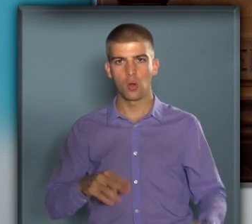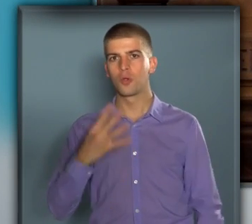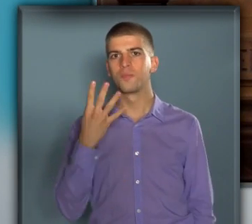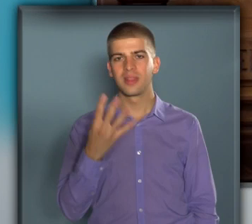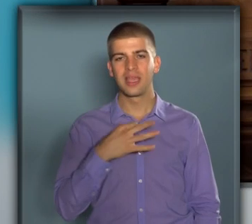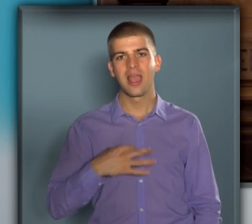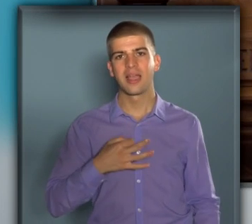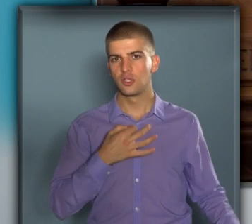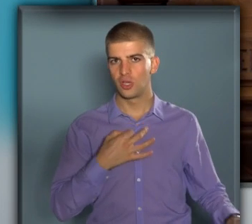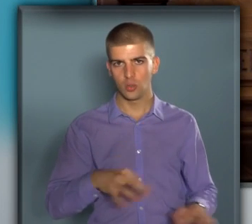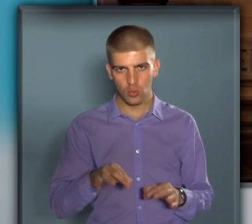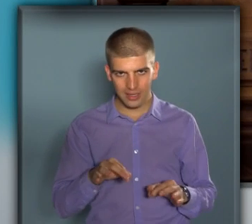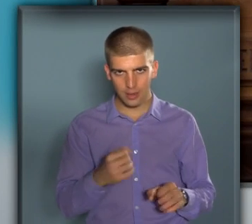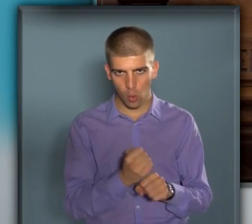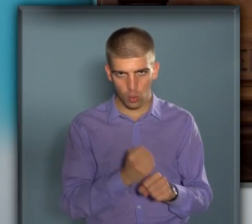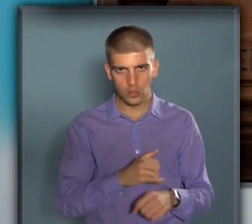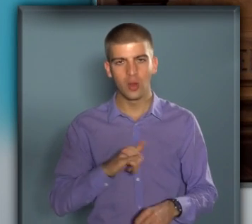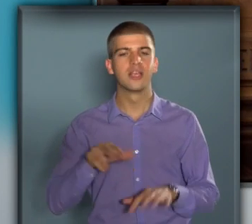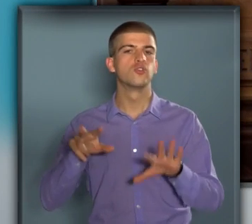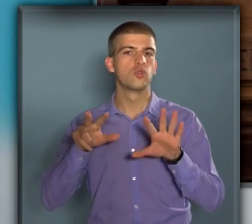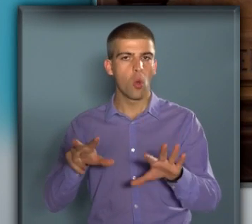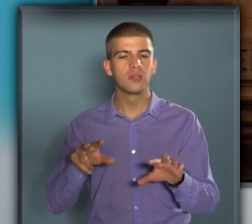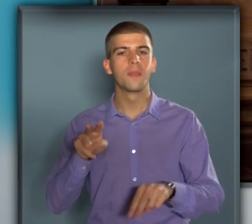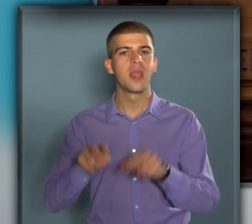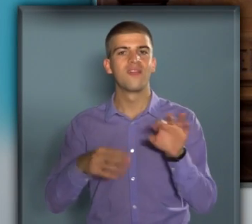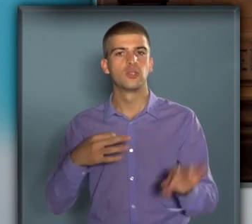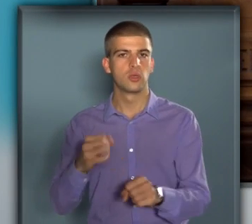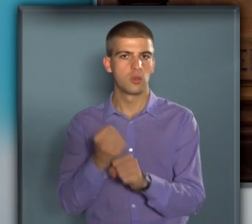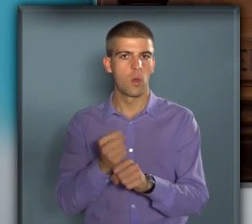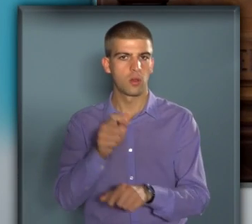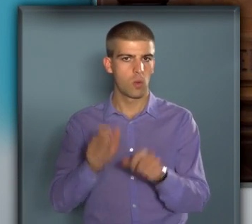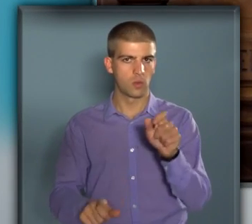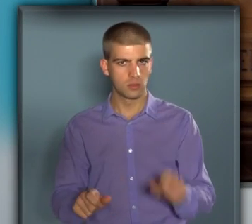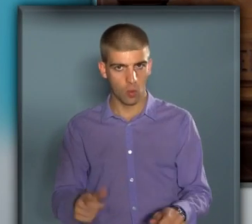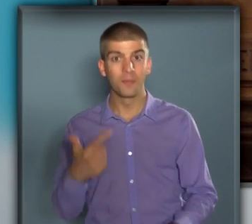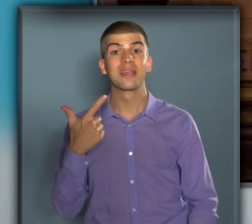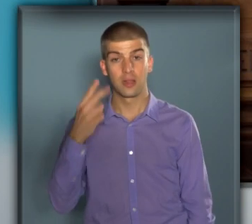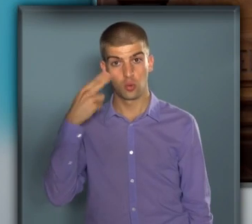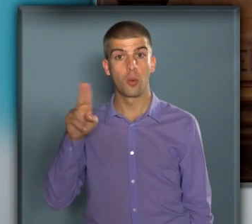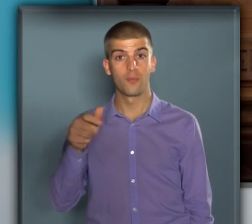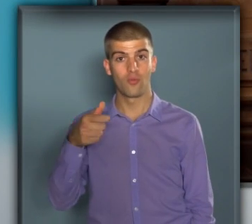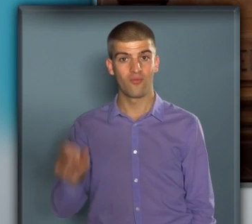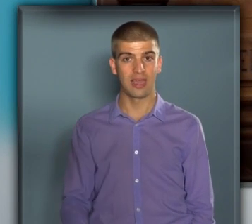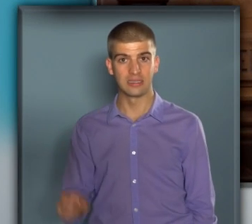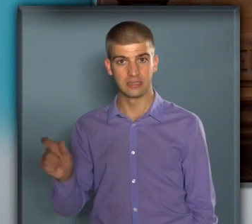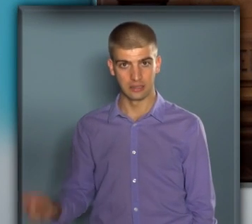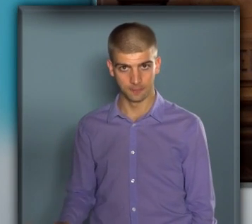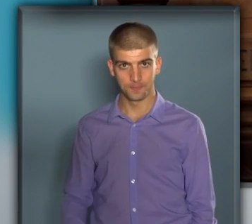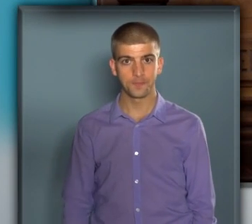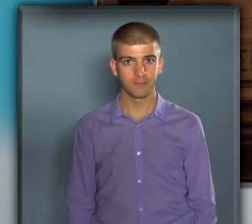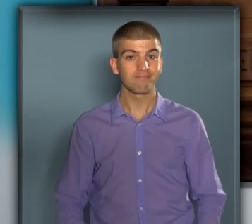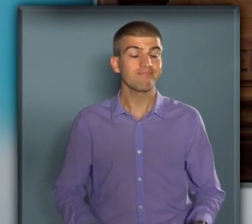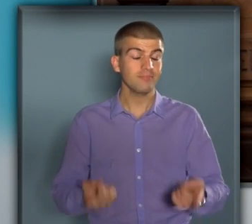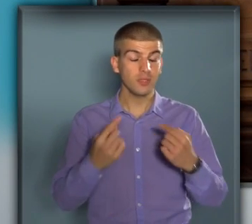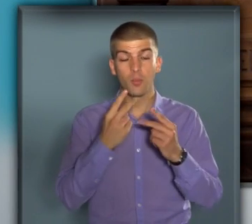valamint 4 egészségügyi és 8 nevelésügyi dolgozó, 2 művészember. A számok jól mutatják, hogy